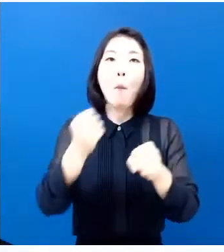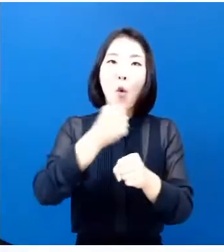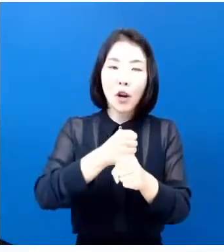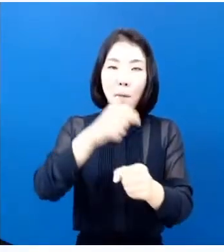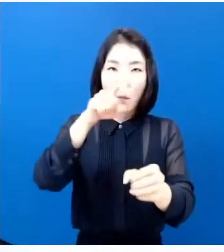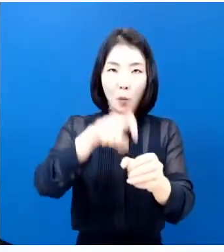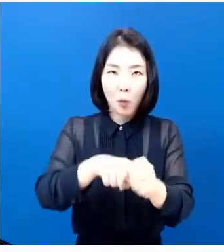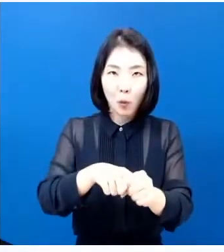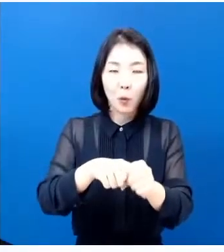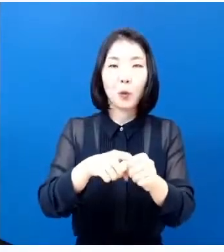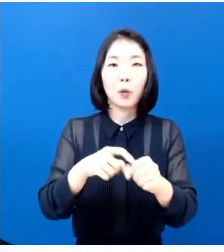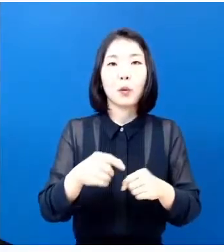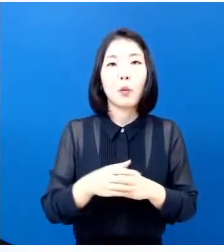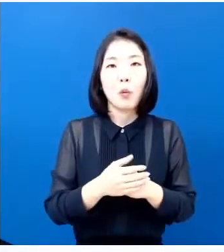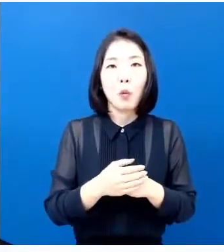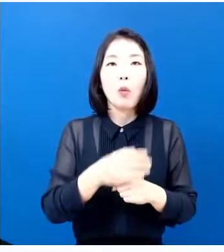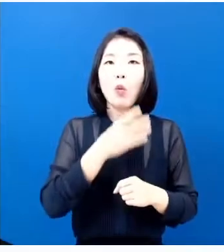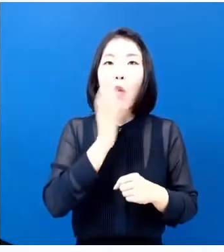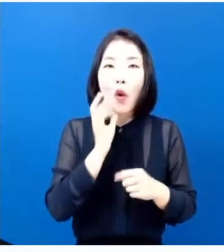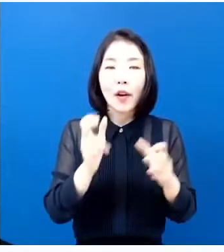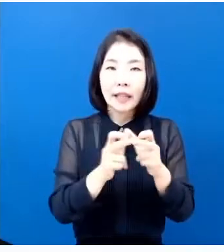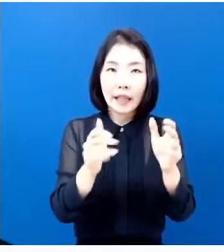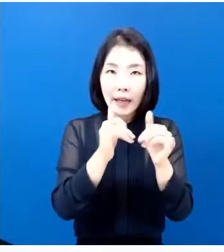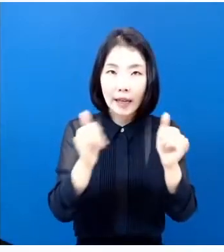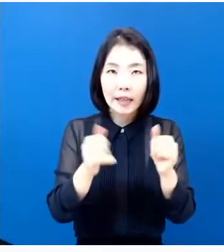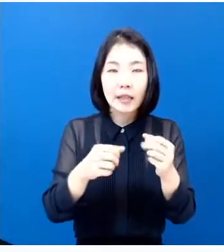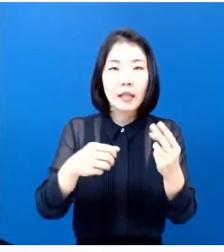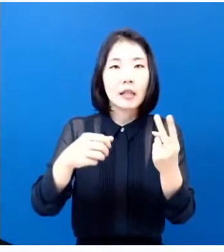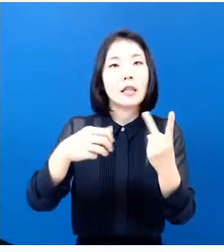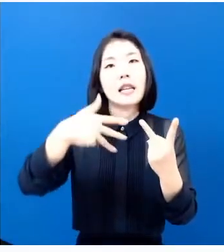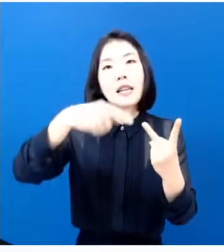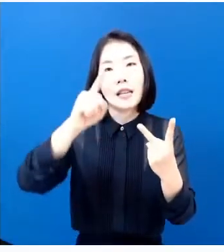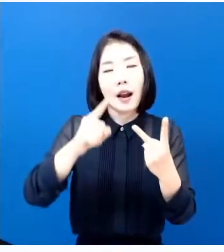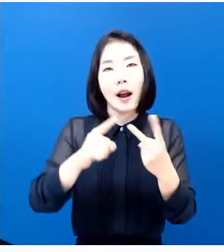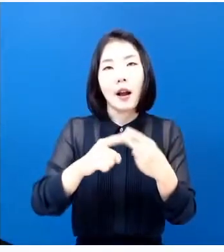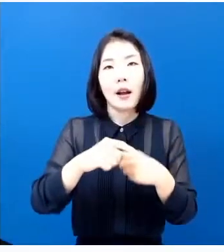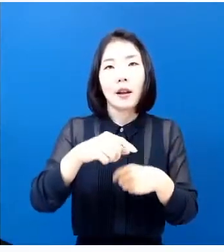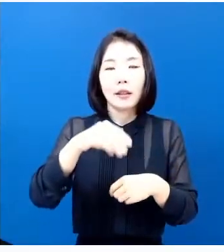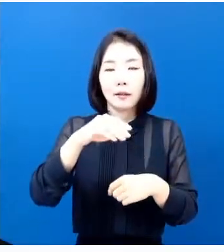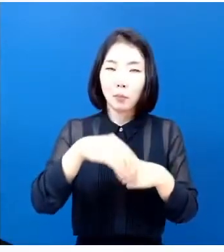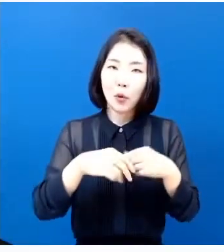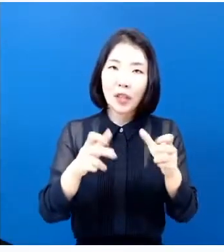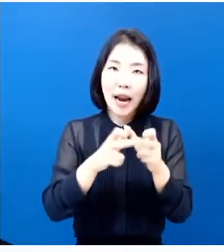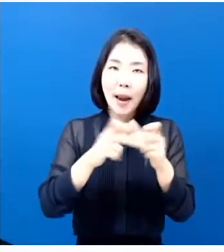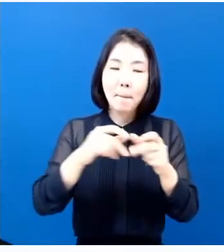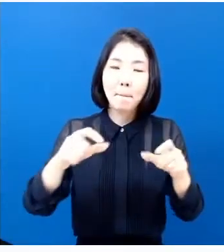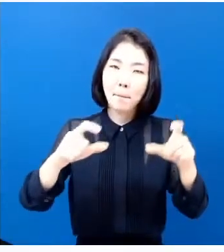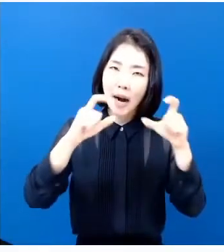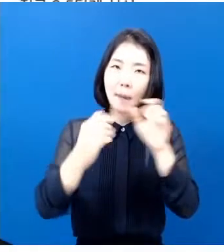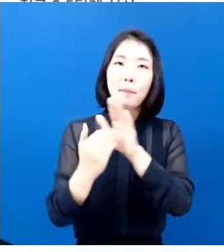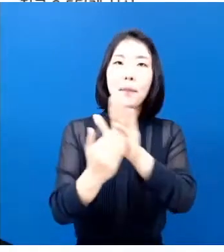고령 장애인들의 2차 질과 예방에 도움을 주는 역할을 하고 있습니다